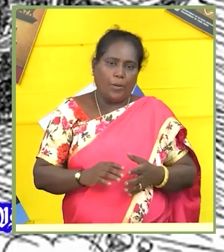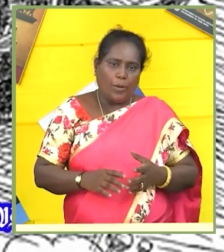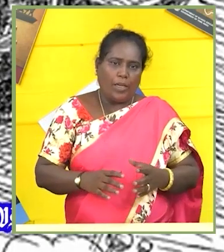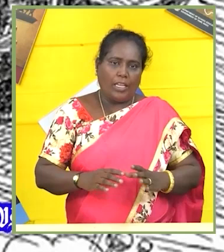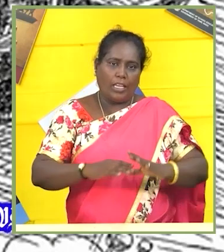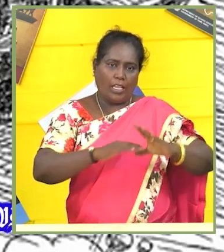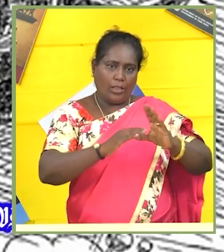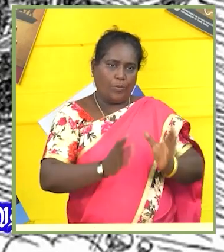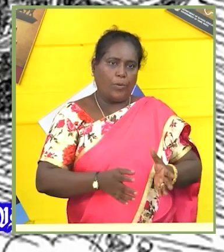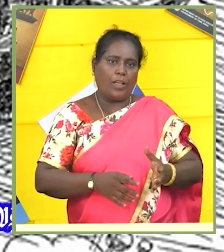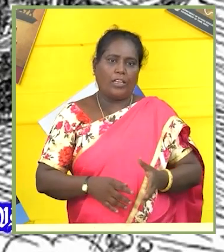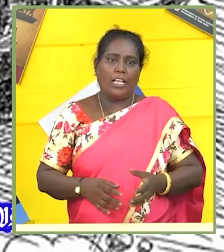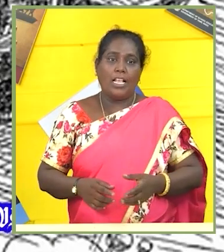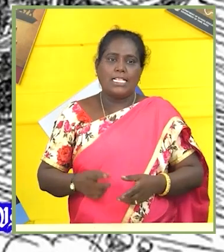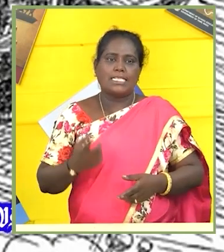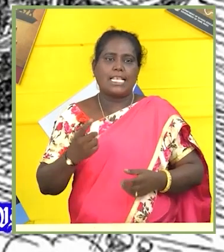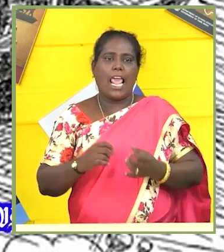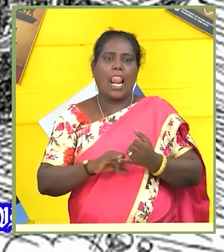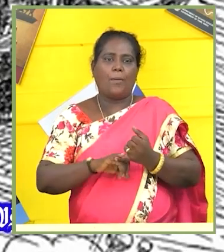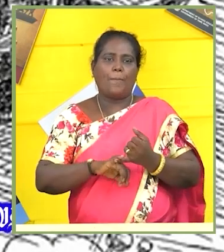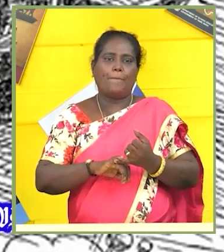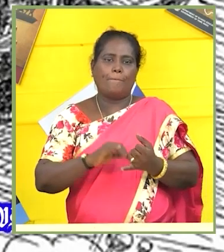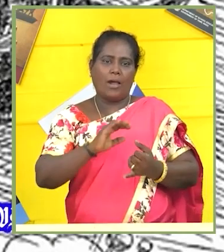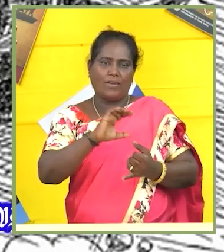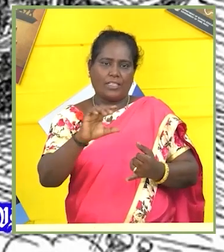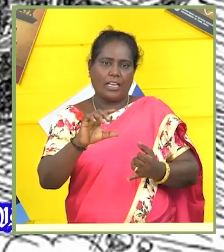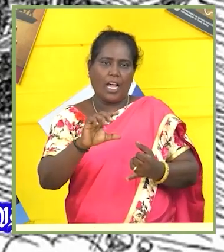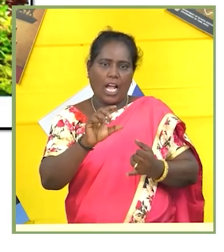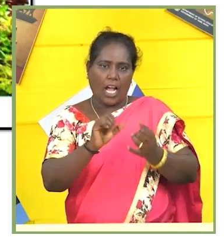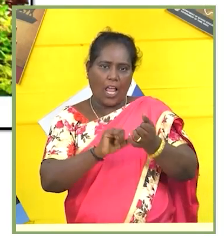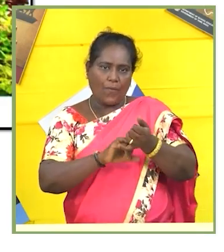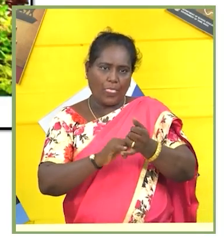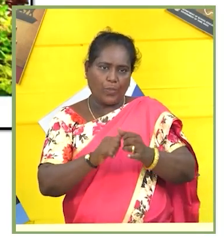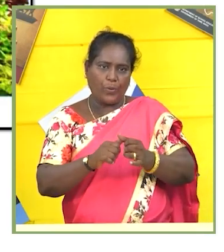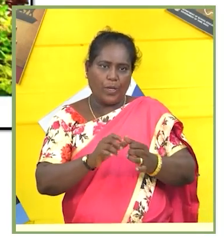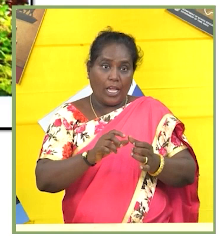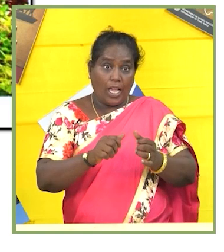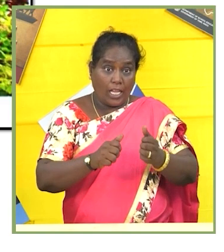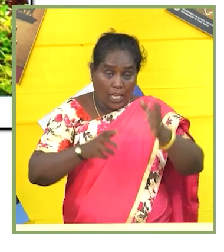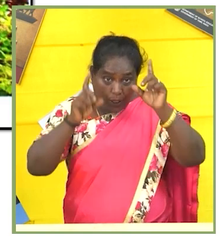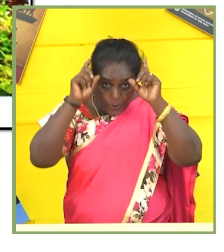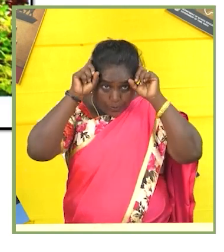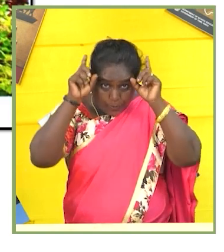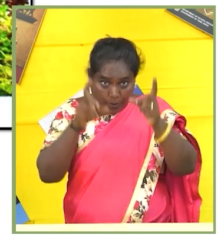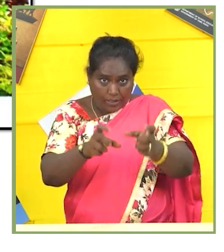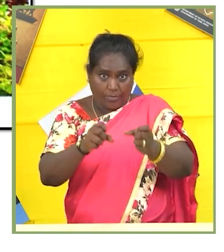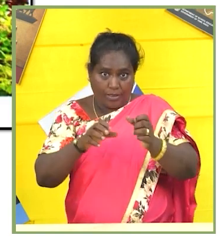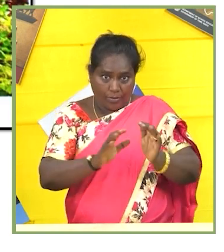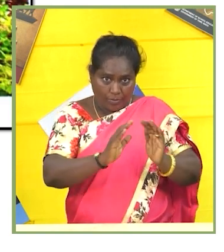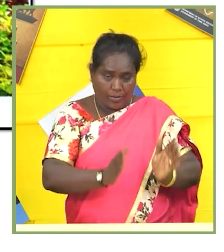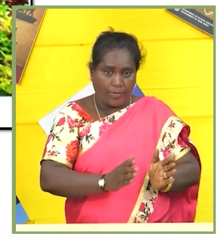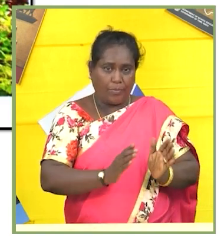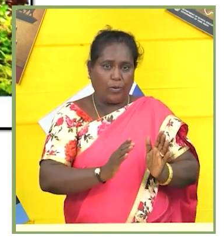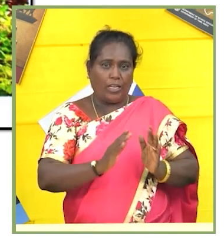எருதோடு போராடி மரணமுற்றவர்களுக்காக நடப்படுவது தான் அங்கே எருது பொறுதார்கள். சேலம் மாவட்டம் கருவந்துறை என்னும்